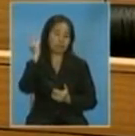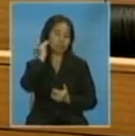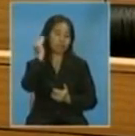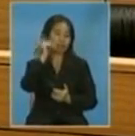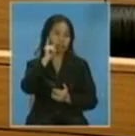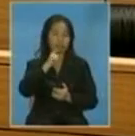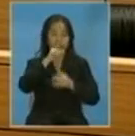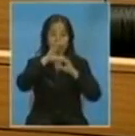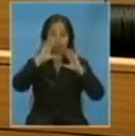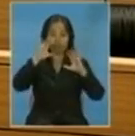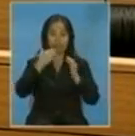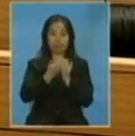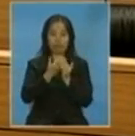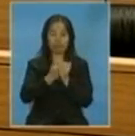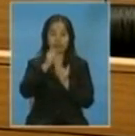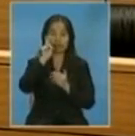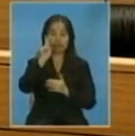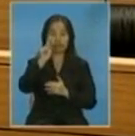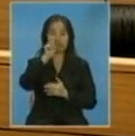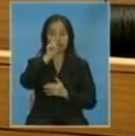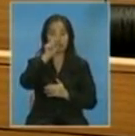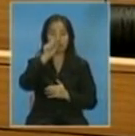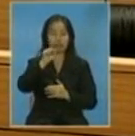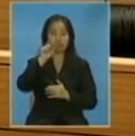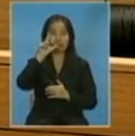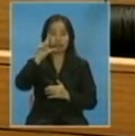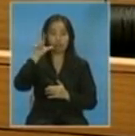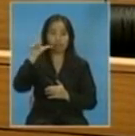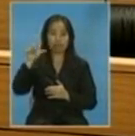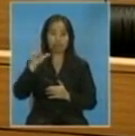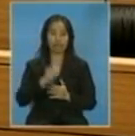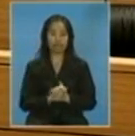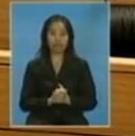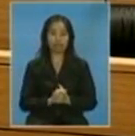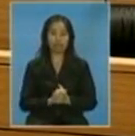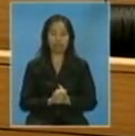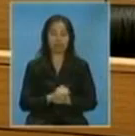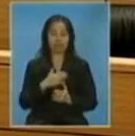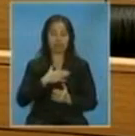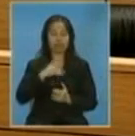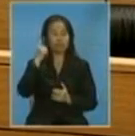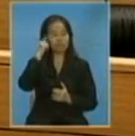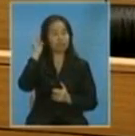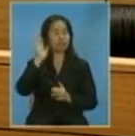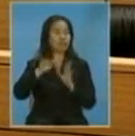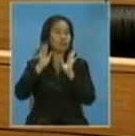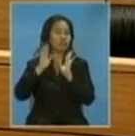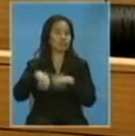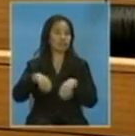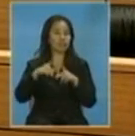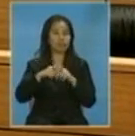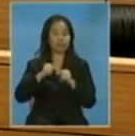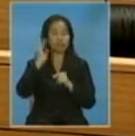จะกู้เงินสัก 2.2 ล้านล้านเมื่อสักเดือนกว่าๆก็คิดว่ายังเป็นเรื่องอีกนานครับกว่าเราจะเจ